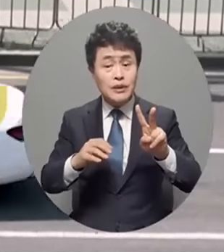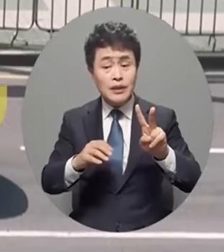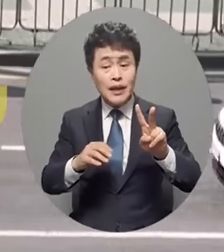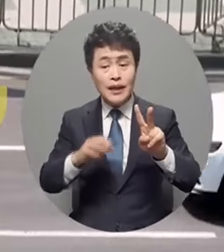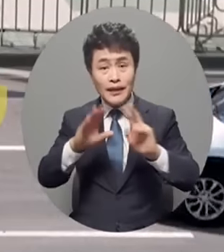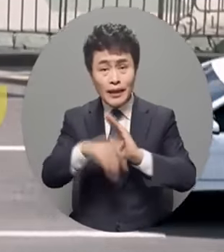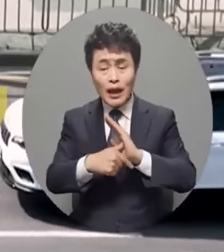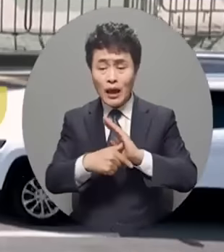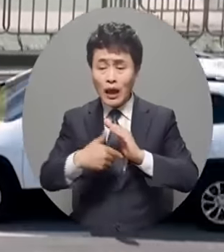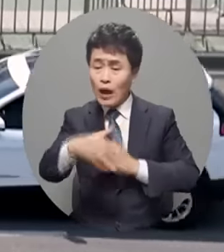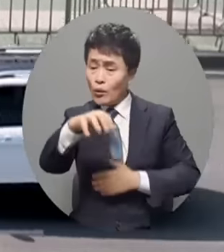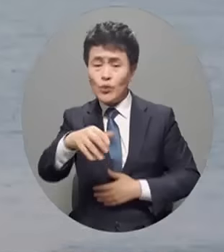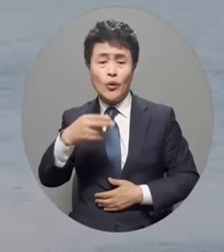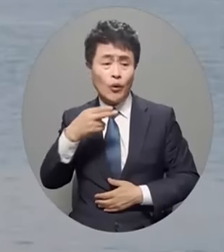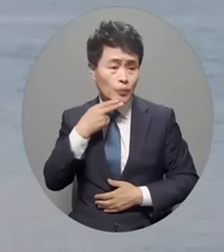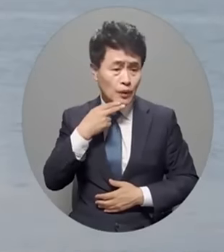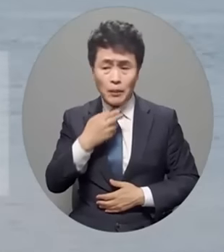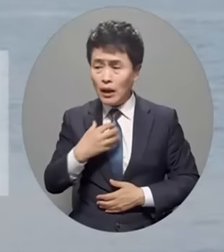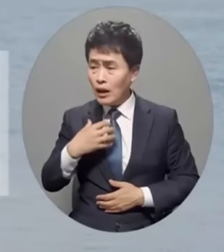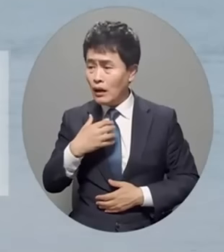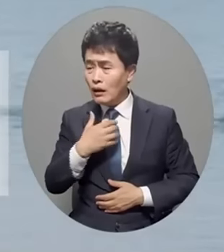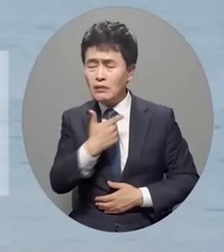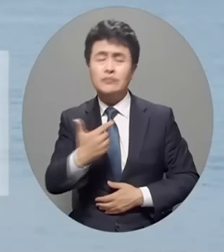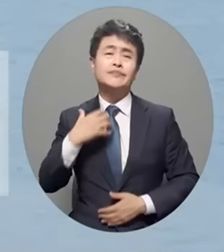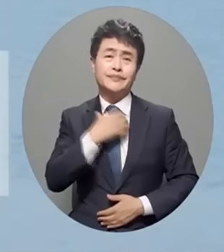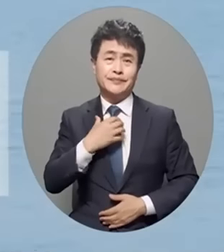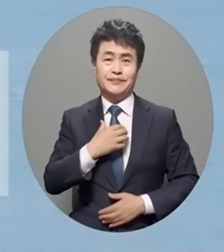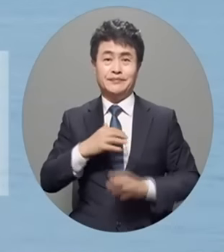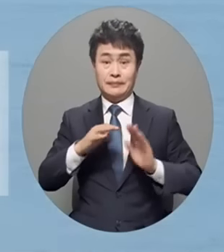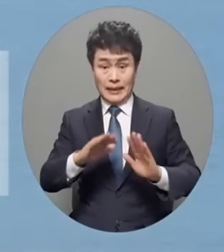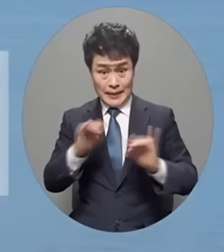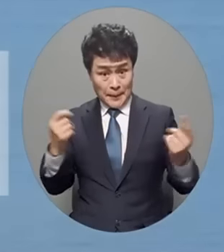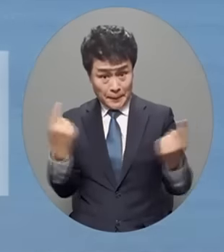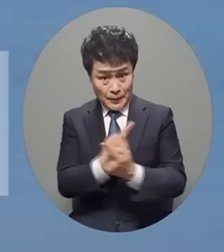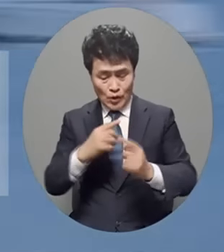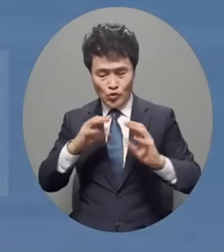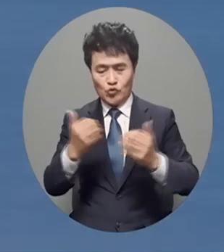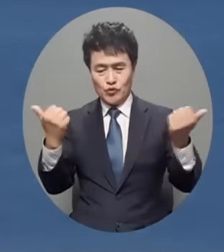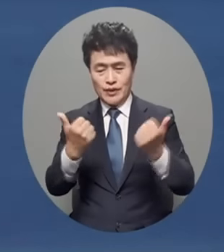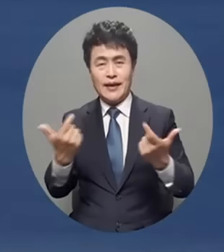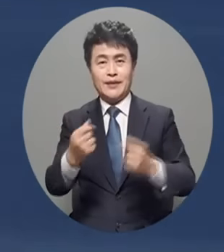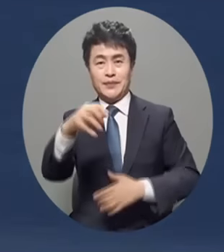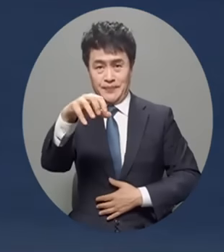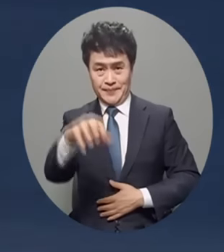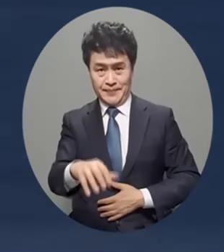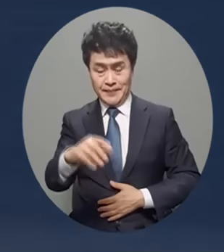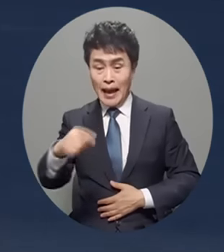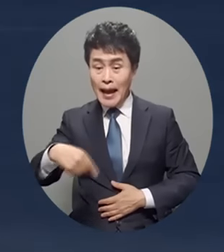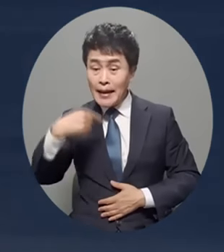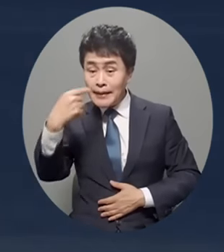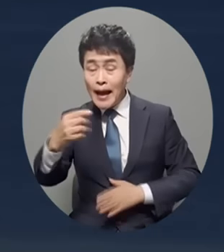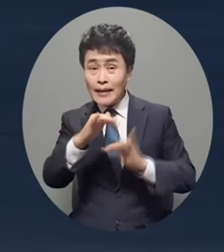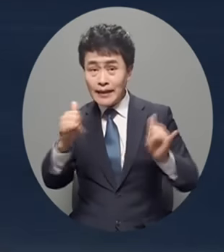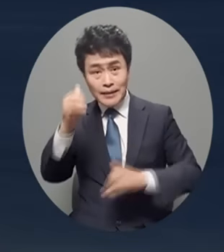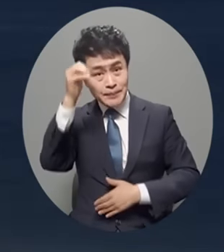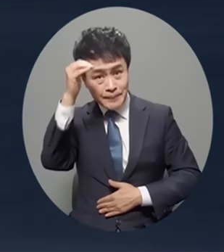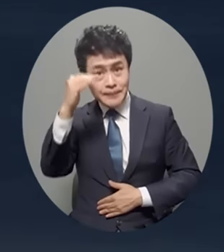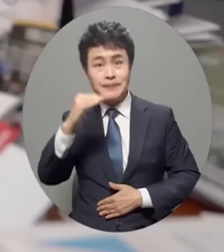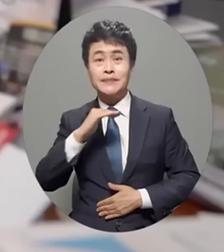그게 사실은 제일 걱정이죠. 사람은 바뀌어도 국회는 같은 자리에서 다음 사람을 기다립니다.